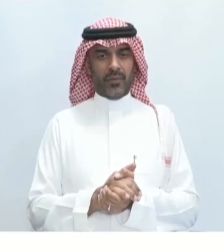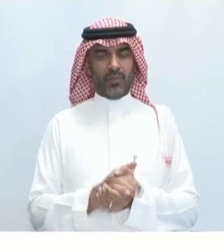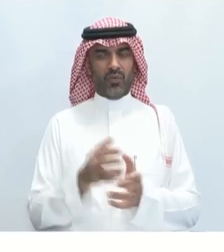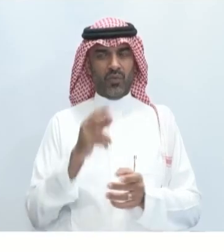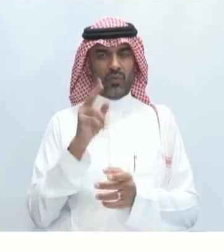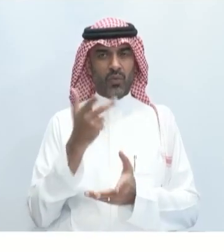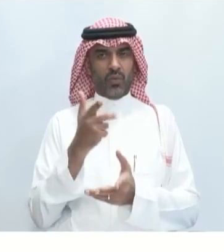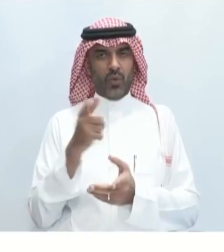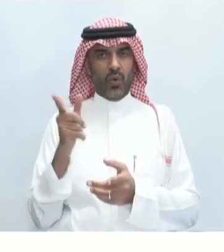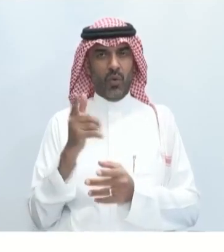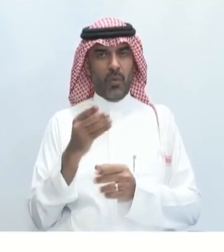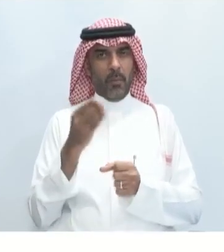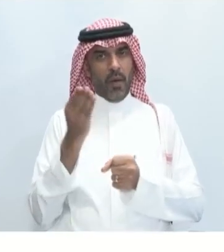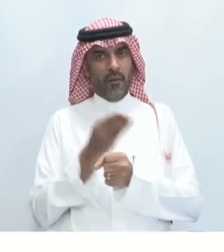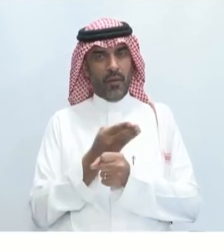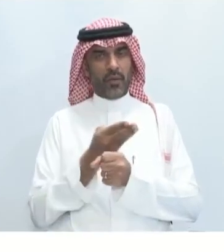الاعرابيه تغني